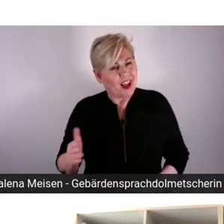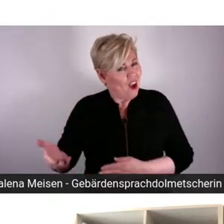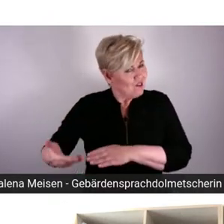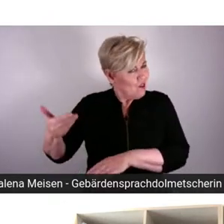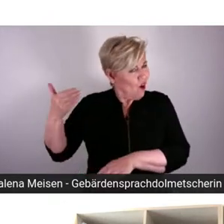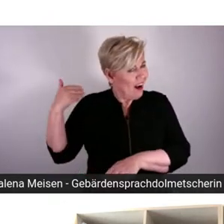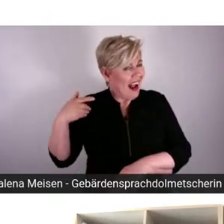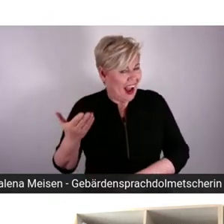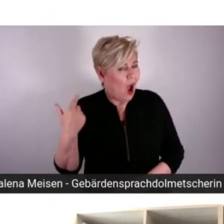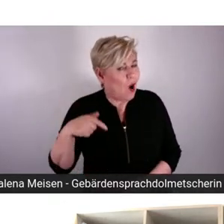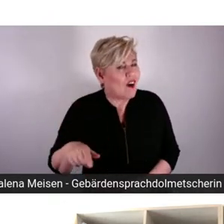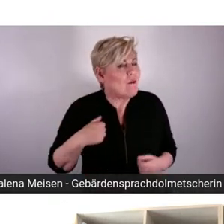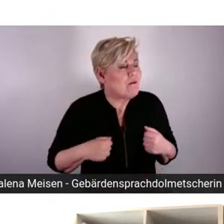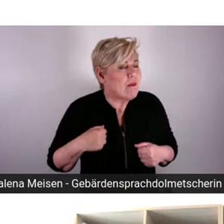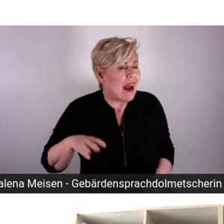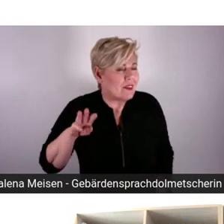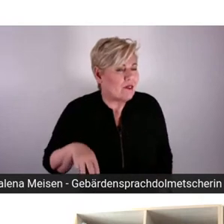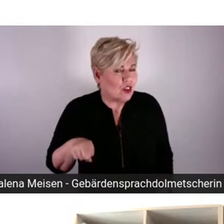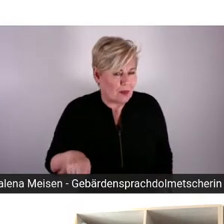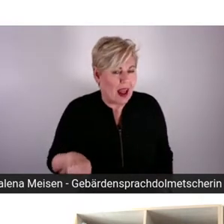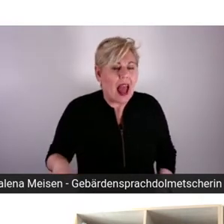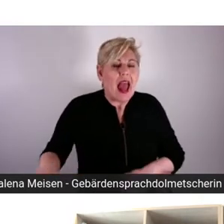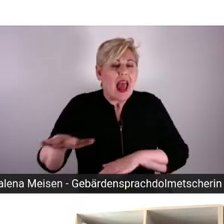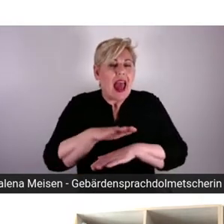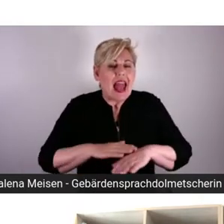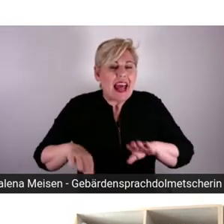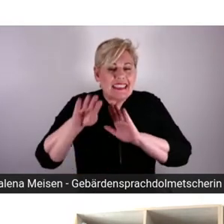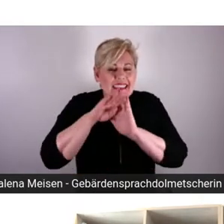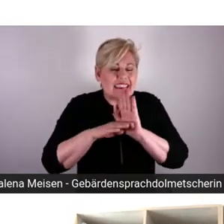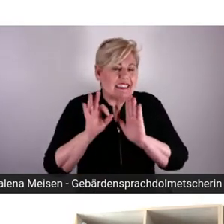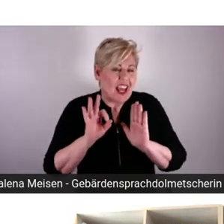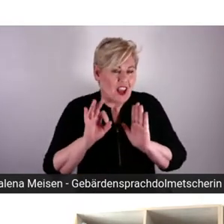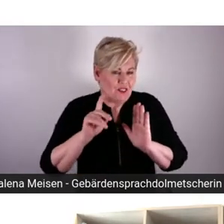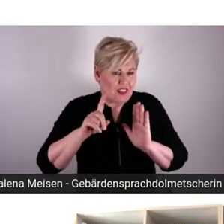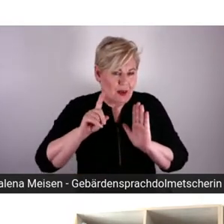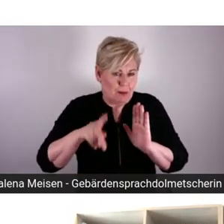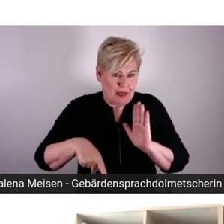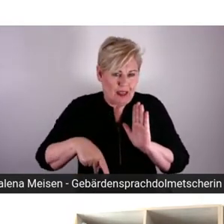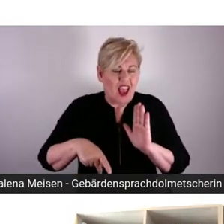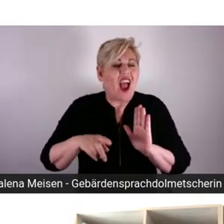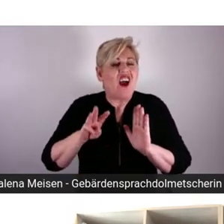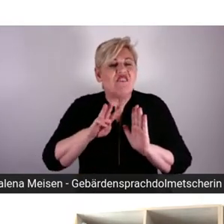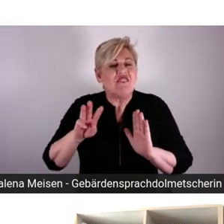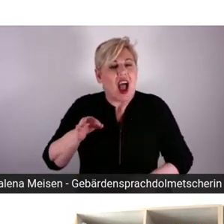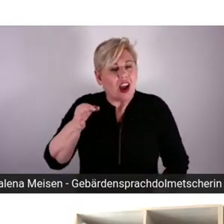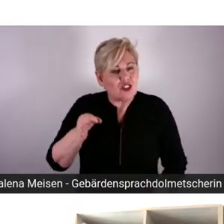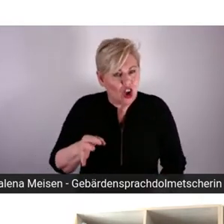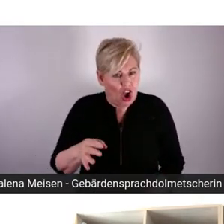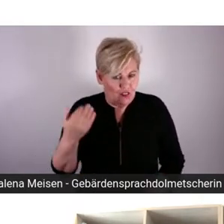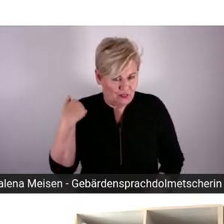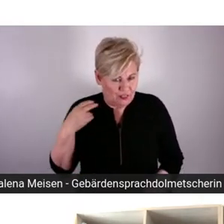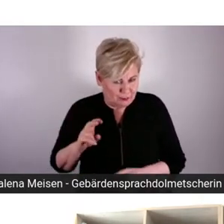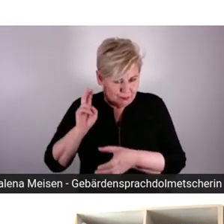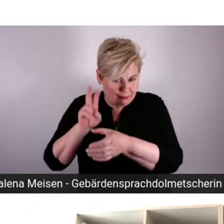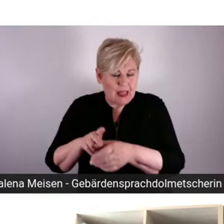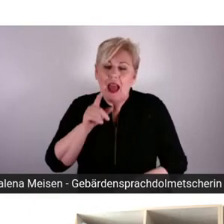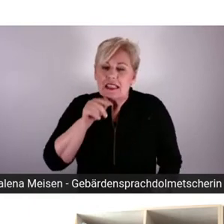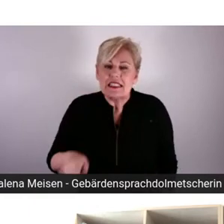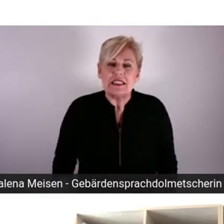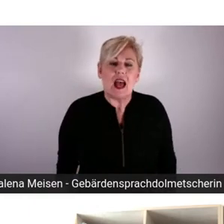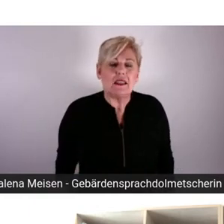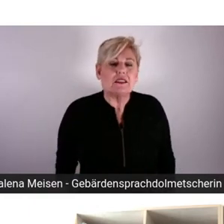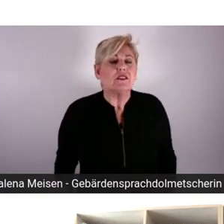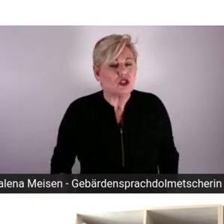aus Baden-Württemberg über die FDP-Landesliste in den Bundestag kam, Ralf Dahrendorf, hat einmal gesagt, die Bildungsrepublik, die kann